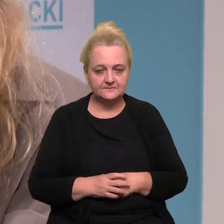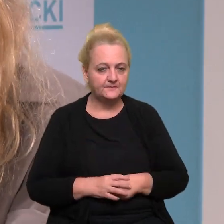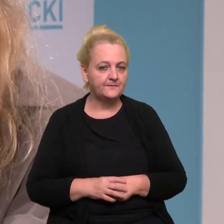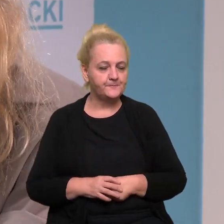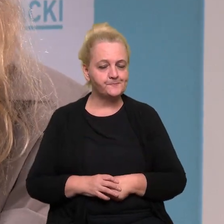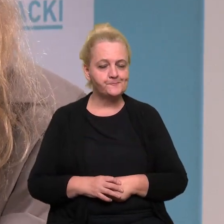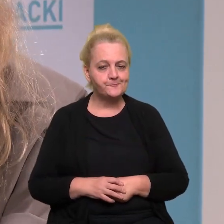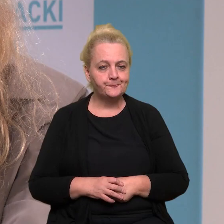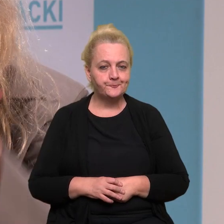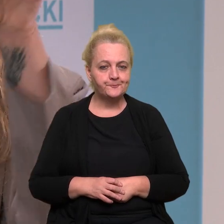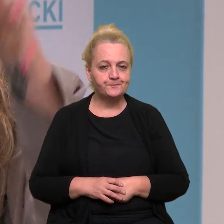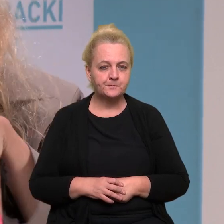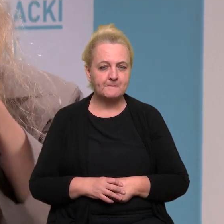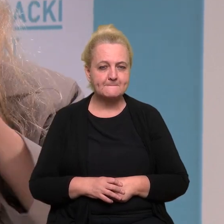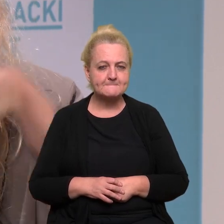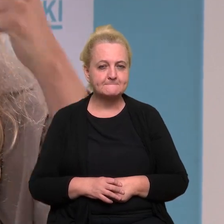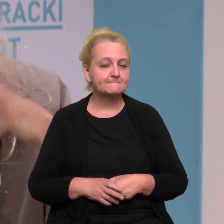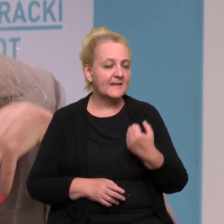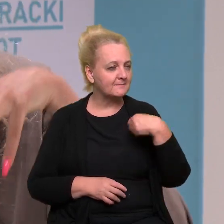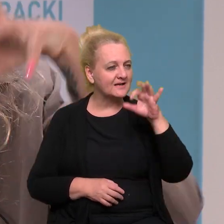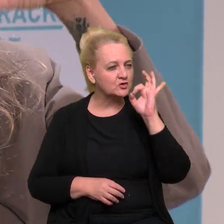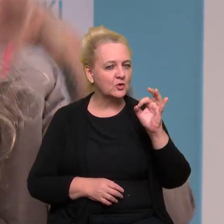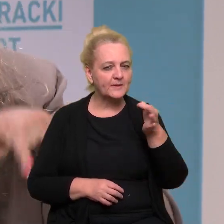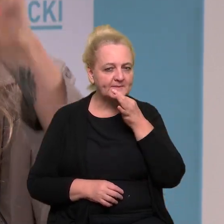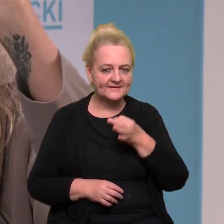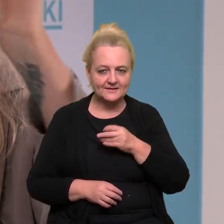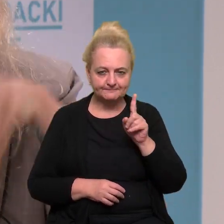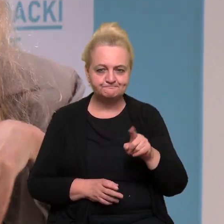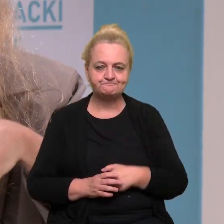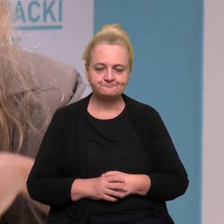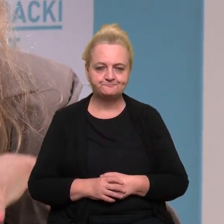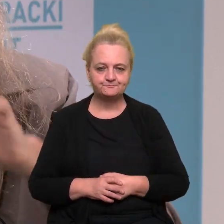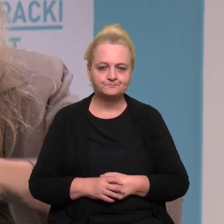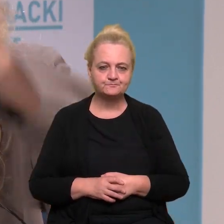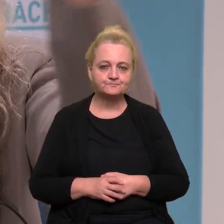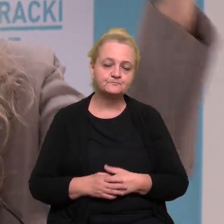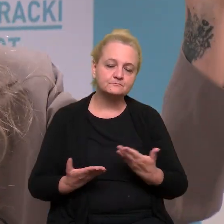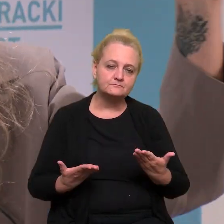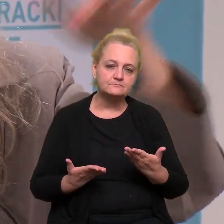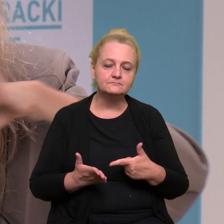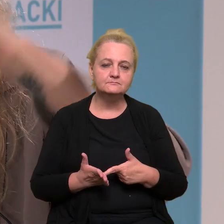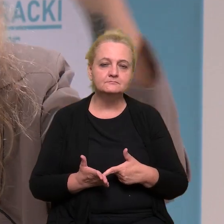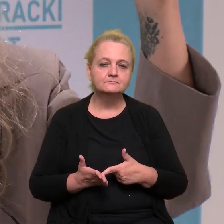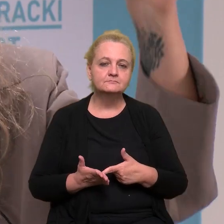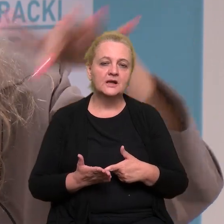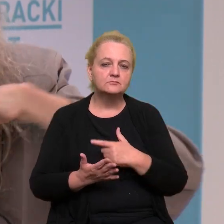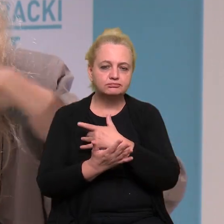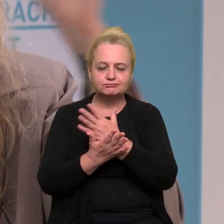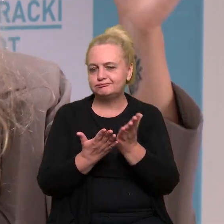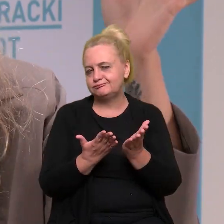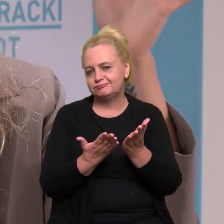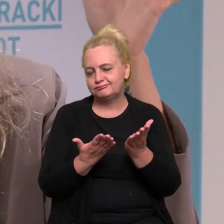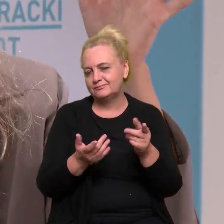Ja, to jest eine sehr gute Frage. Also das Setting bardzo dobre ist ja pytanie. So typisch bayerisch. No, sceneria jest